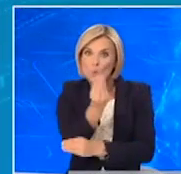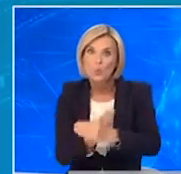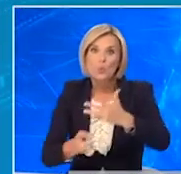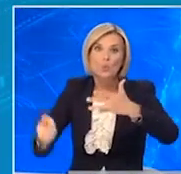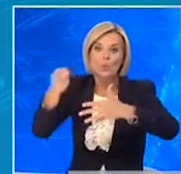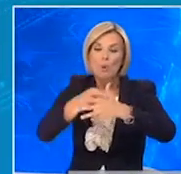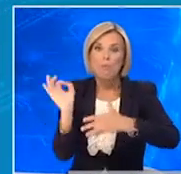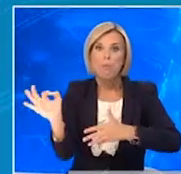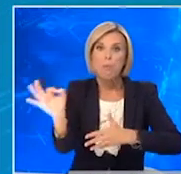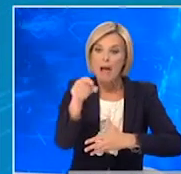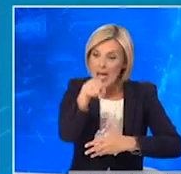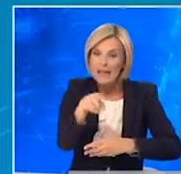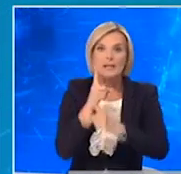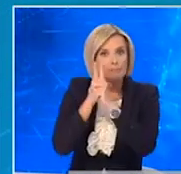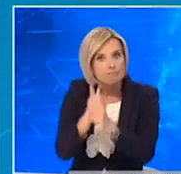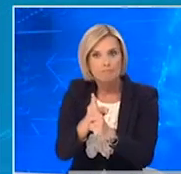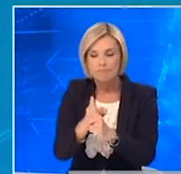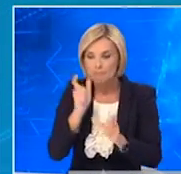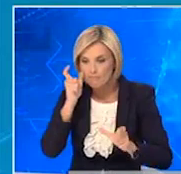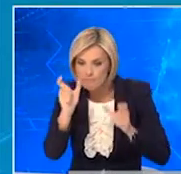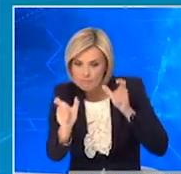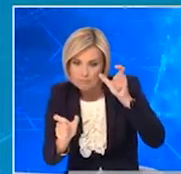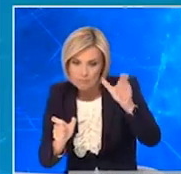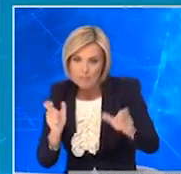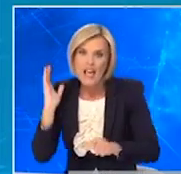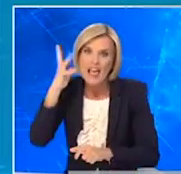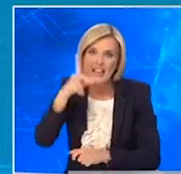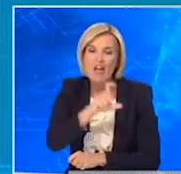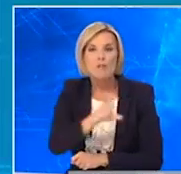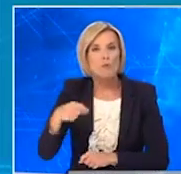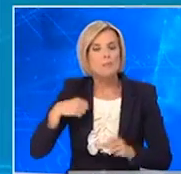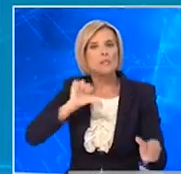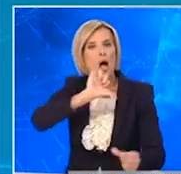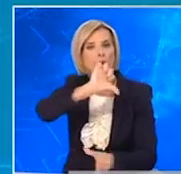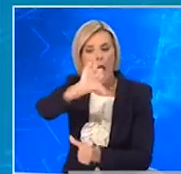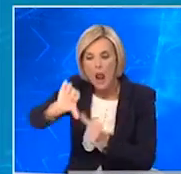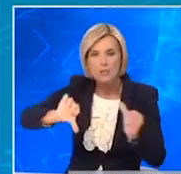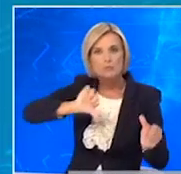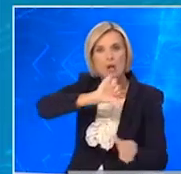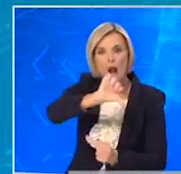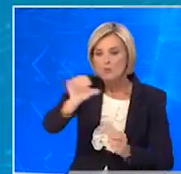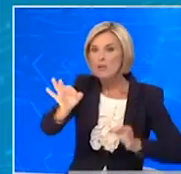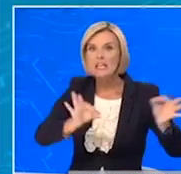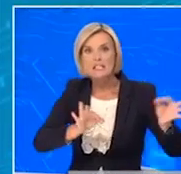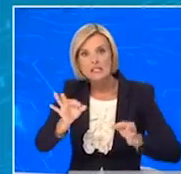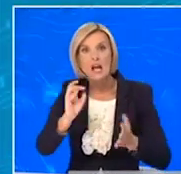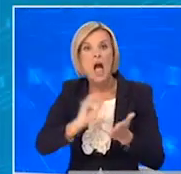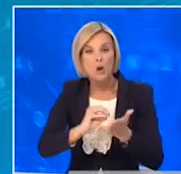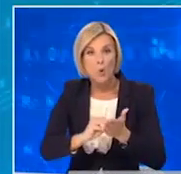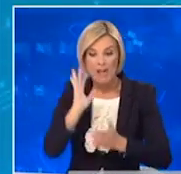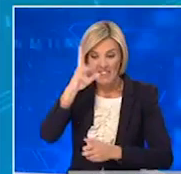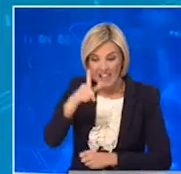ο σχεδιασμός γίνεται βδομάδα με βδομάδα. Κάθε εβδομάδα, δηλαδή, σας λέω ότι γίνονται και 1000 τεστ περίπου